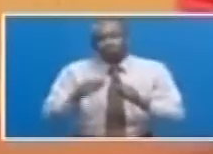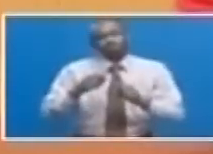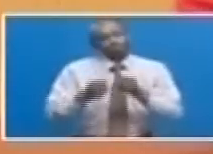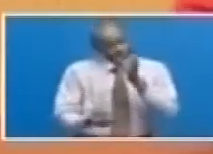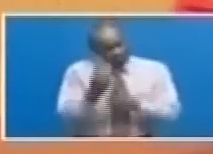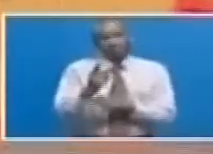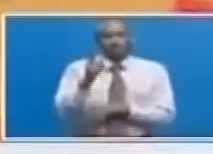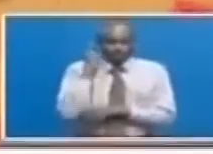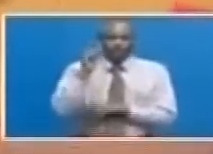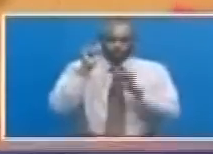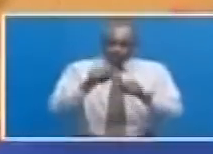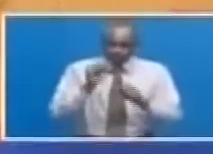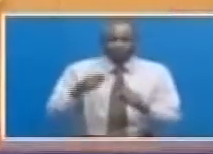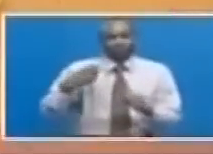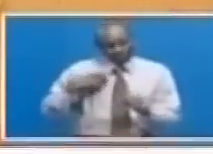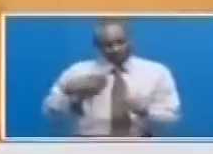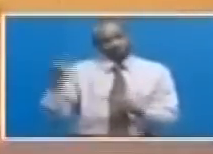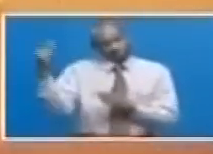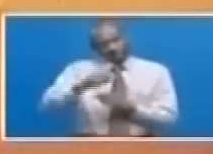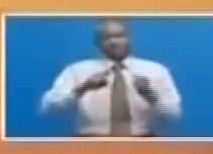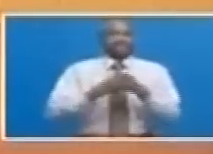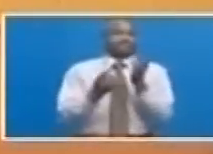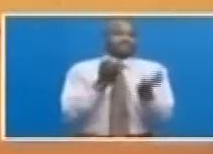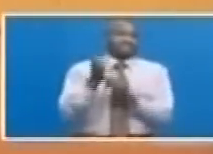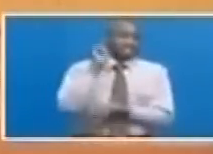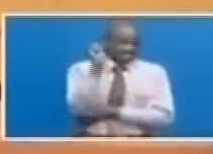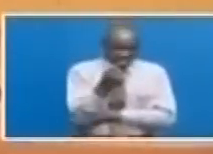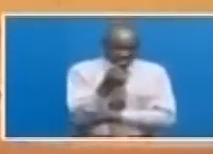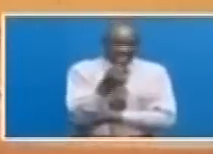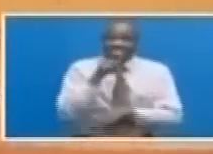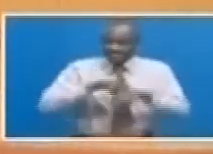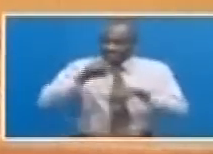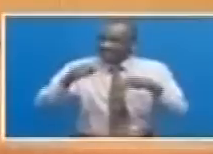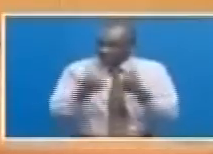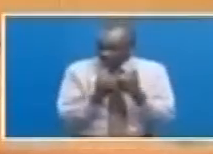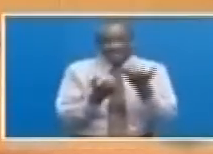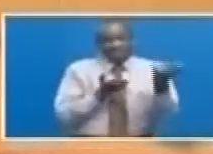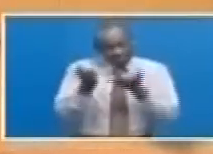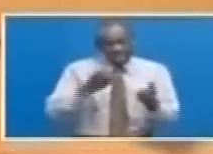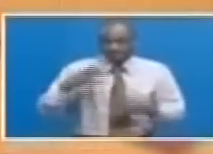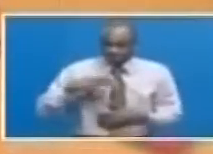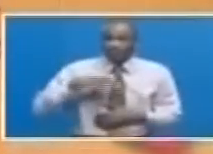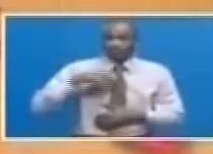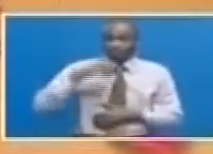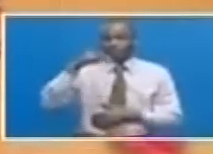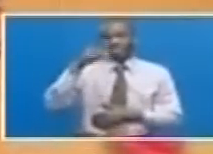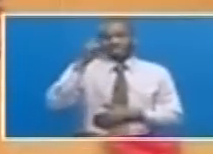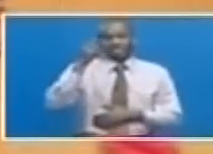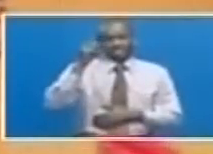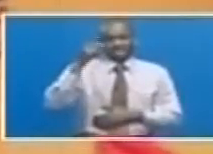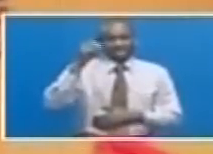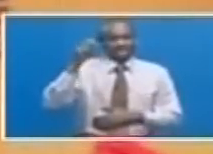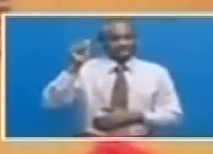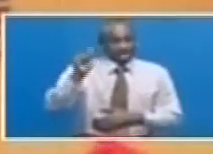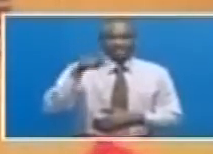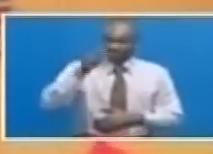sheria zitakazorahisisha uwekezaji humu nchini. Huku hayo yakijiri, wafanyabiashara katika eneo la Kitengela wanakadiria hasara kubwa